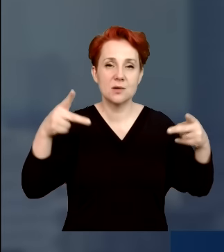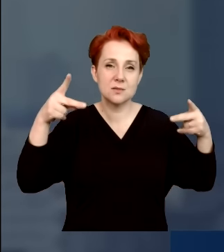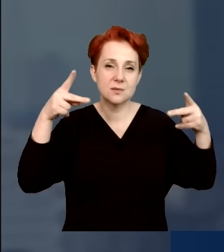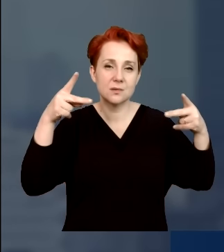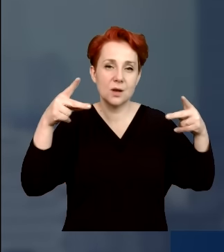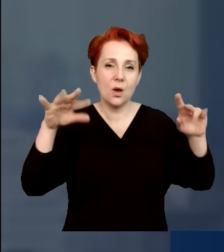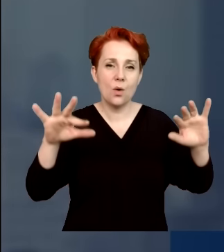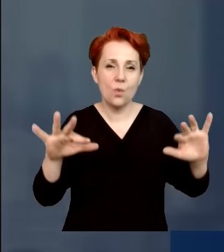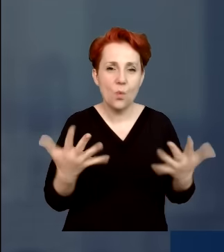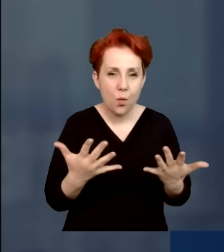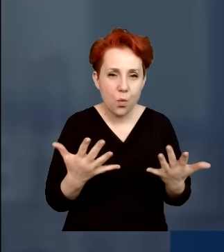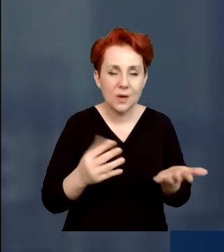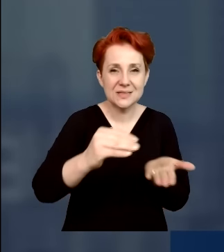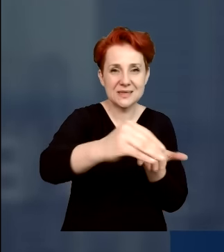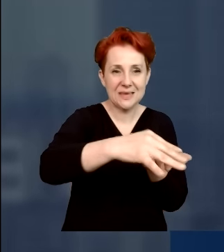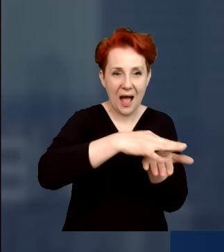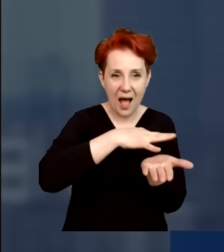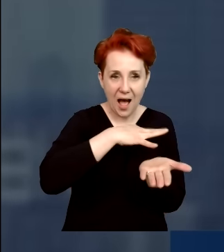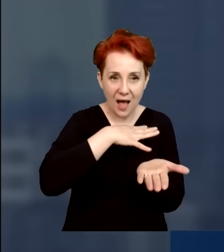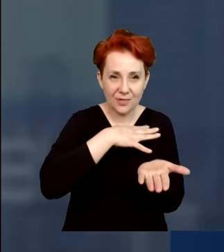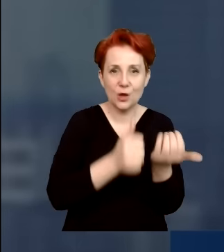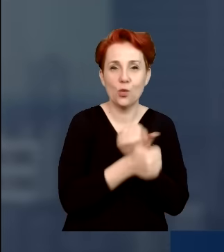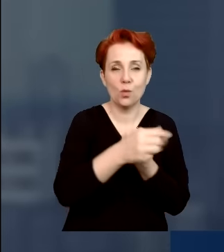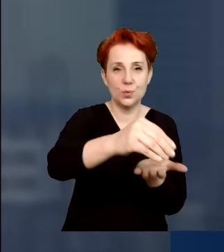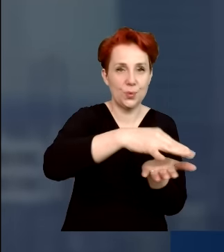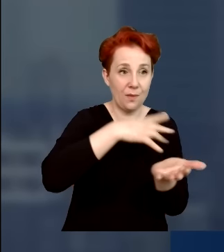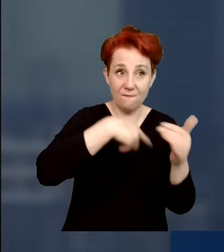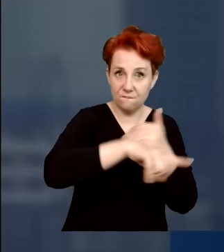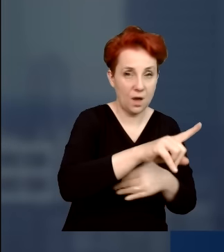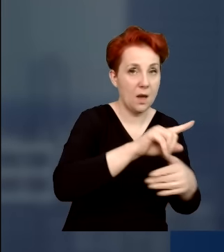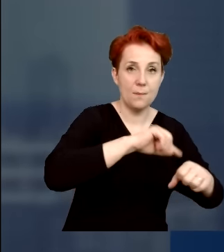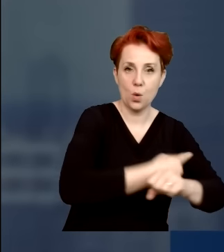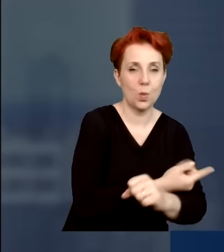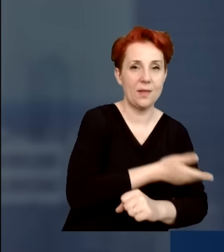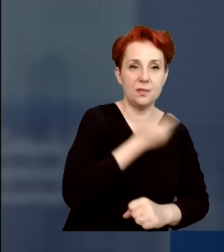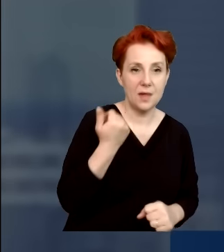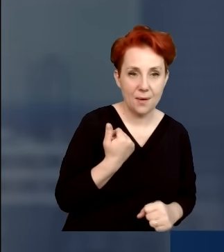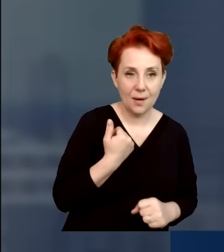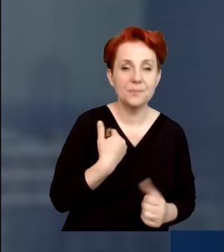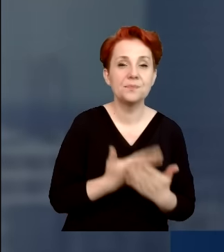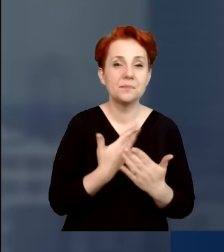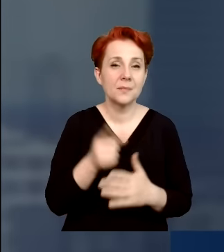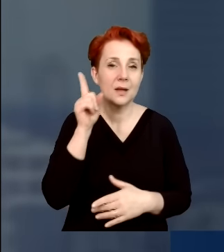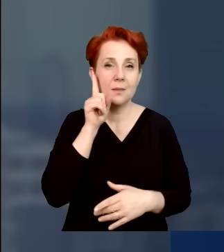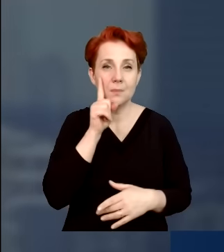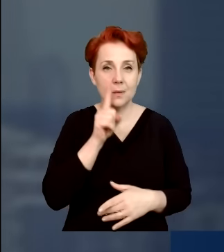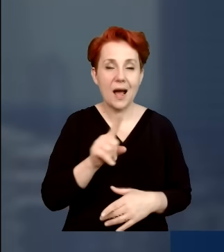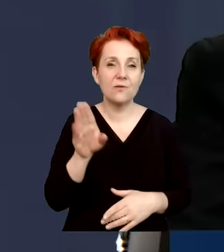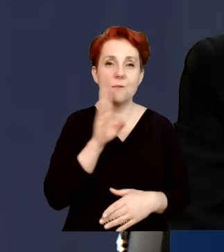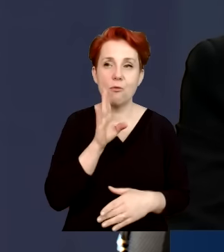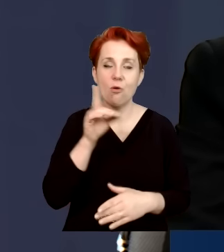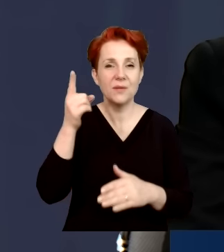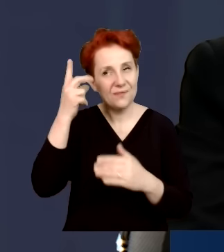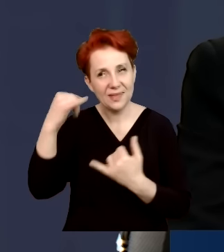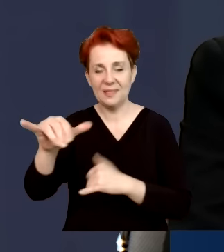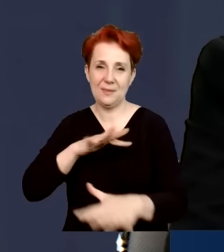Takiego skanera, którym były skanowane te dokumenty, nie ma w prokuraturze, więc wszystko wskazuje na to, że to powstało poza prokuraturą. No i nie ma wyjaśnień w tym